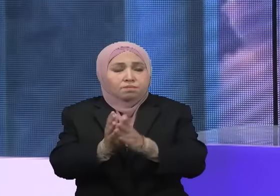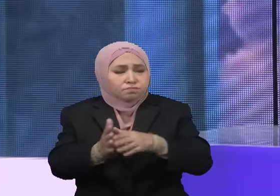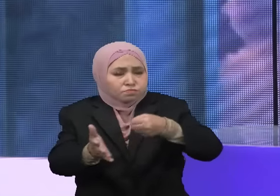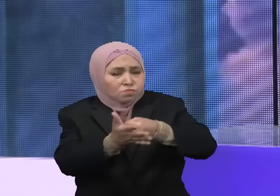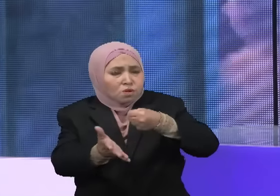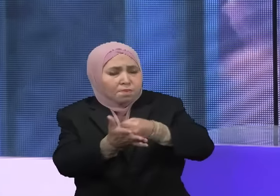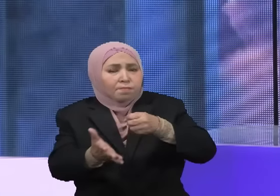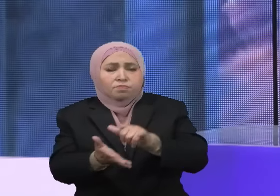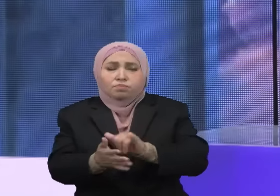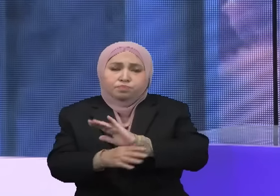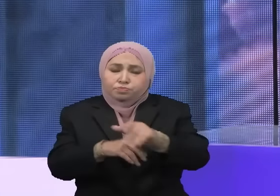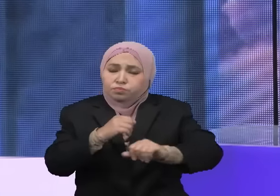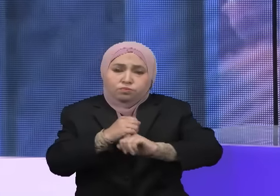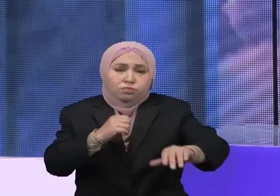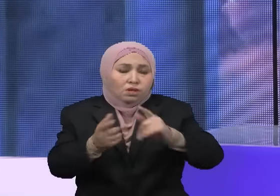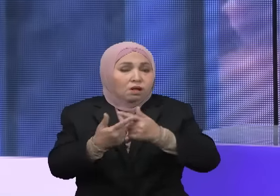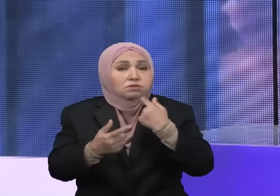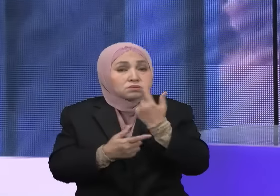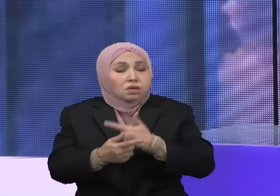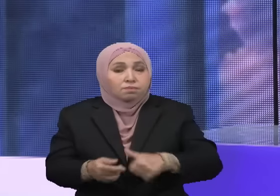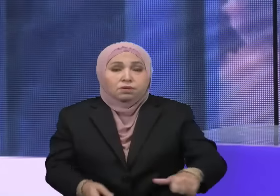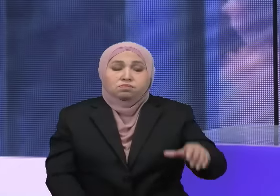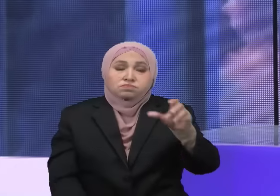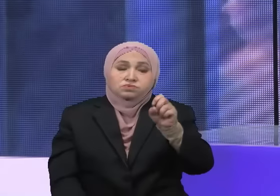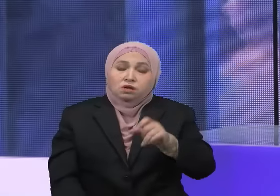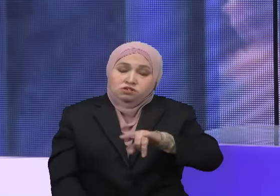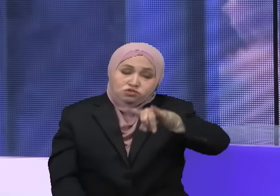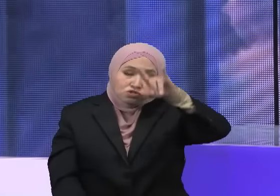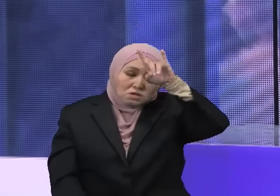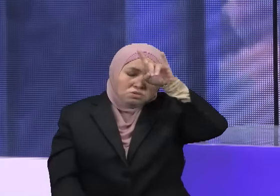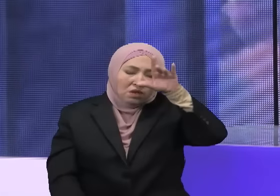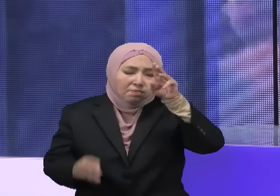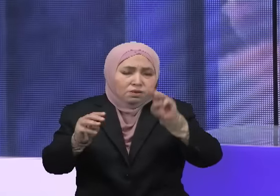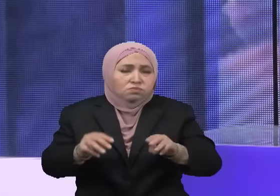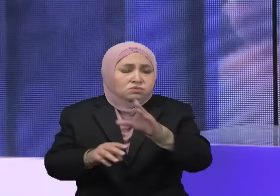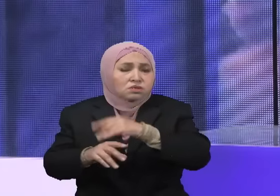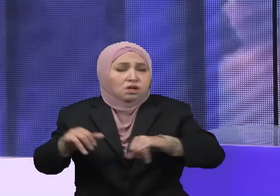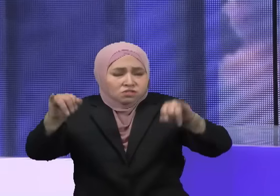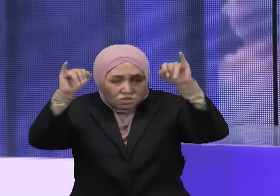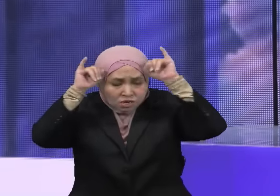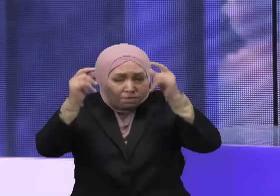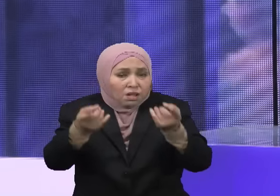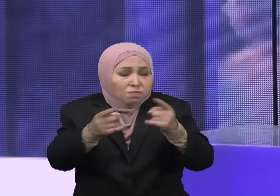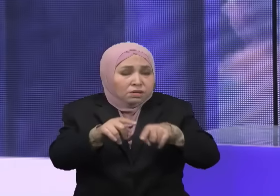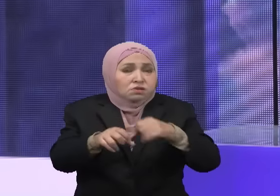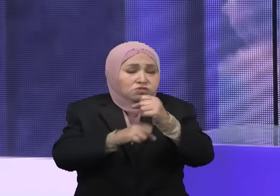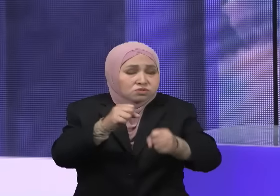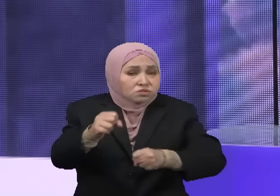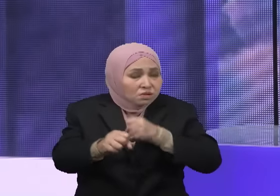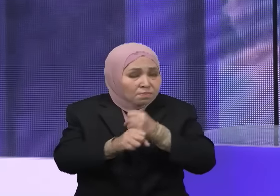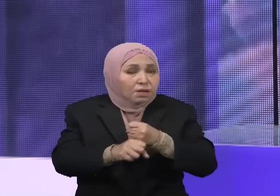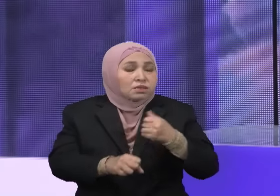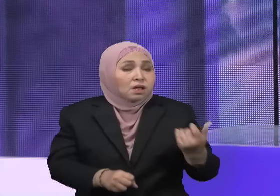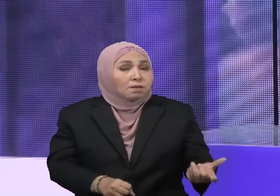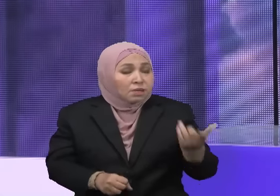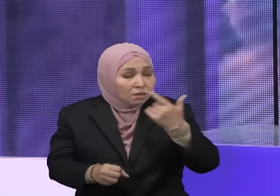dan sebagainya, itu semua propaganda daripada siapa? Syayatin al-insi wal-jin. Berlaku pada zaman Nabi, ada propaganda ya,